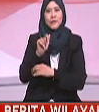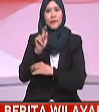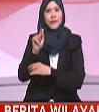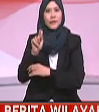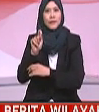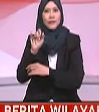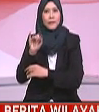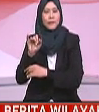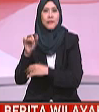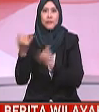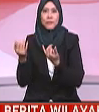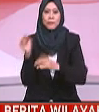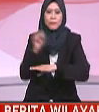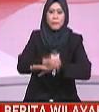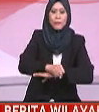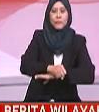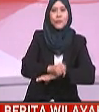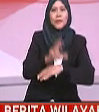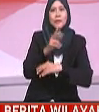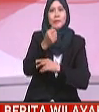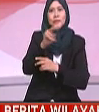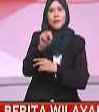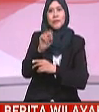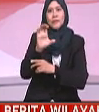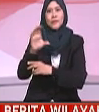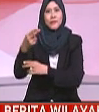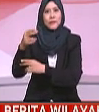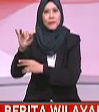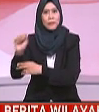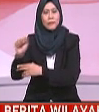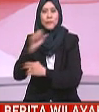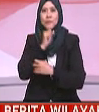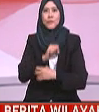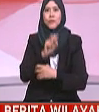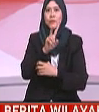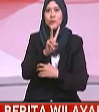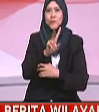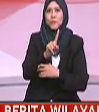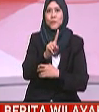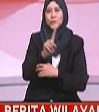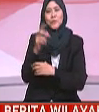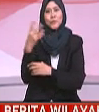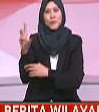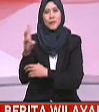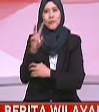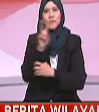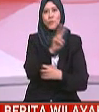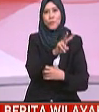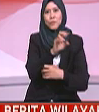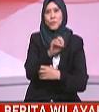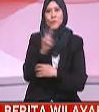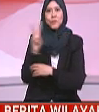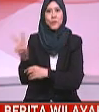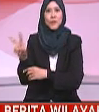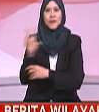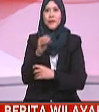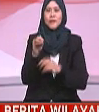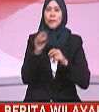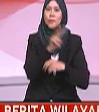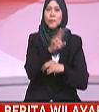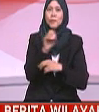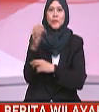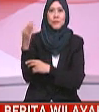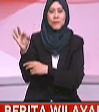Wun menumpaskan Chang Ye Jun Chia Wei Ji 21-17, 20-22, 21-19